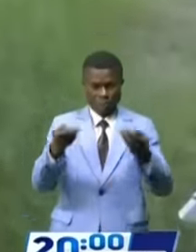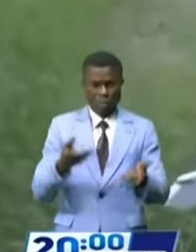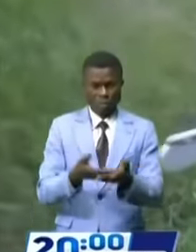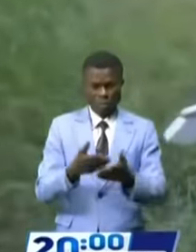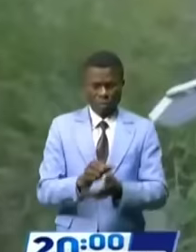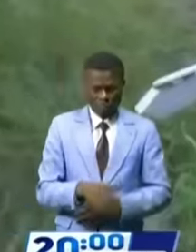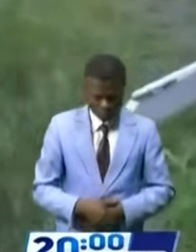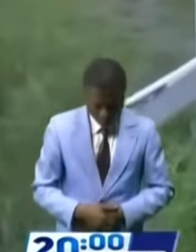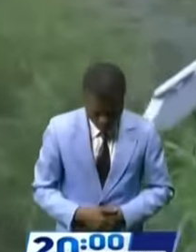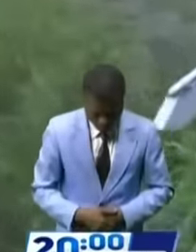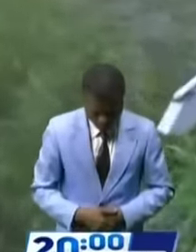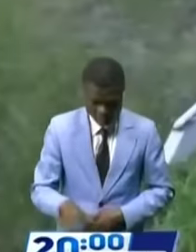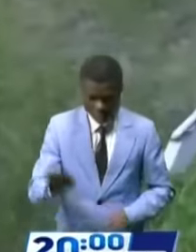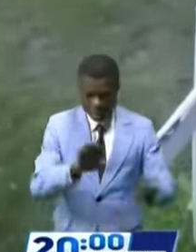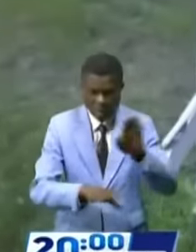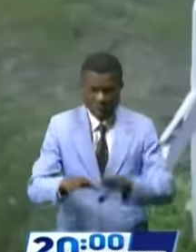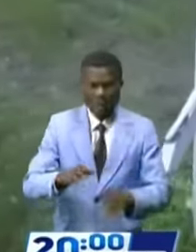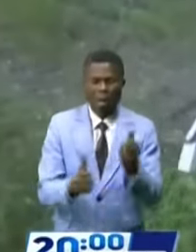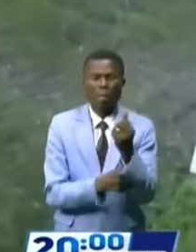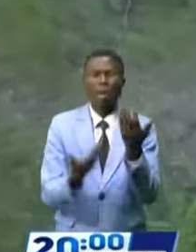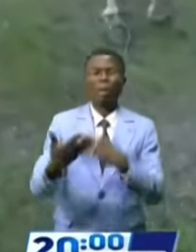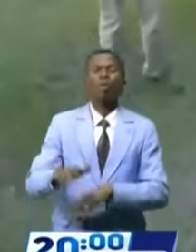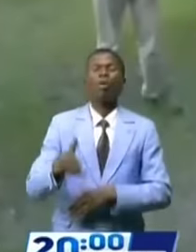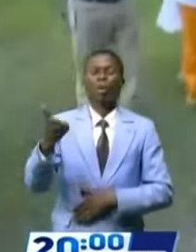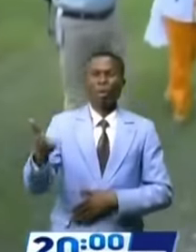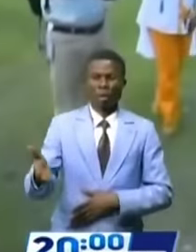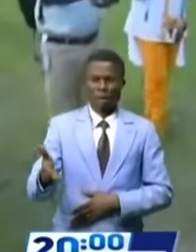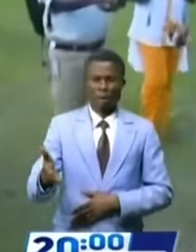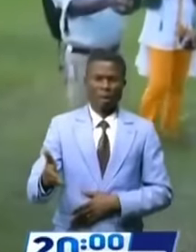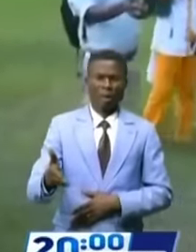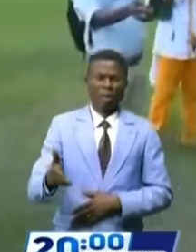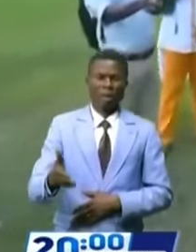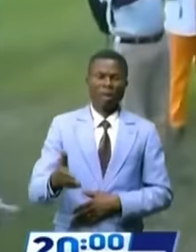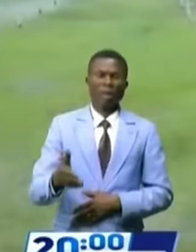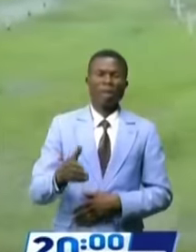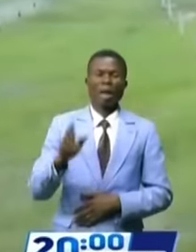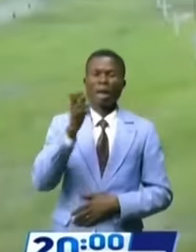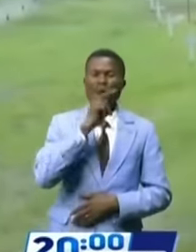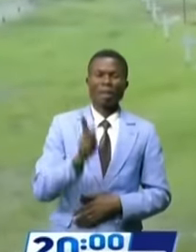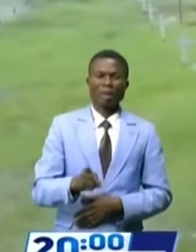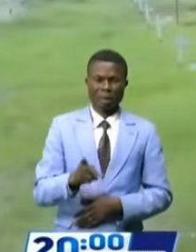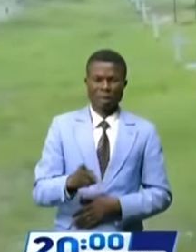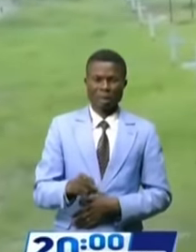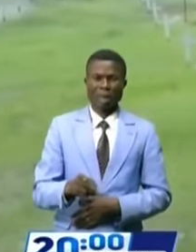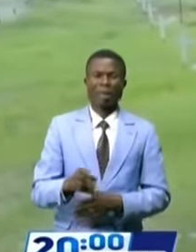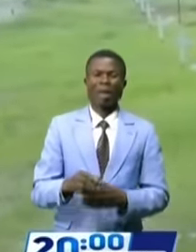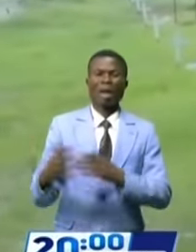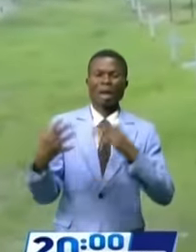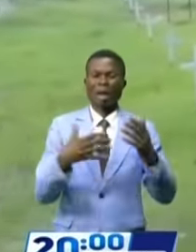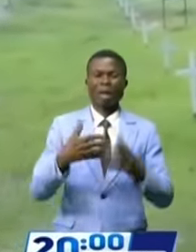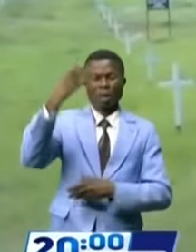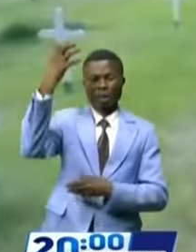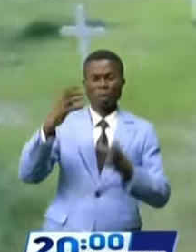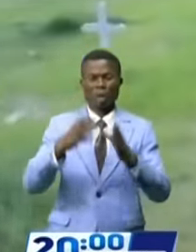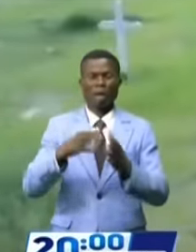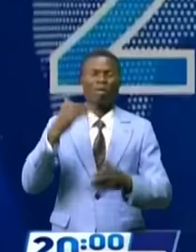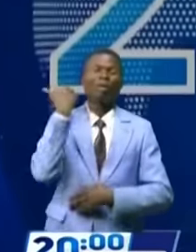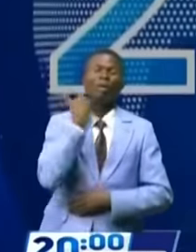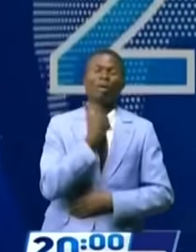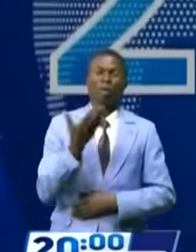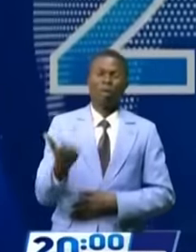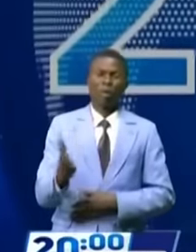s'est incliné sur la tombe des victimes en rappelant son combat sur la mise en œuvre des recommandations du rapport